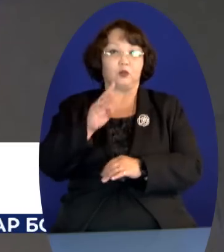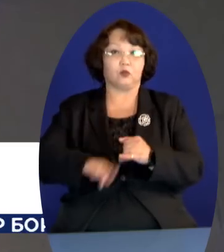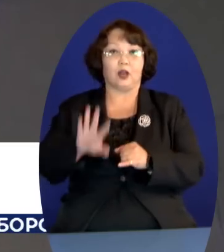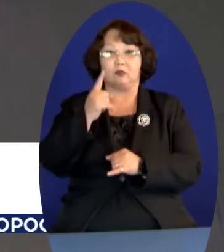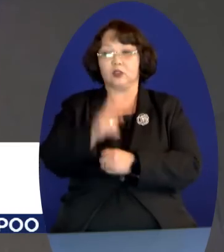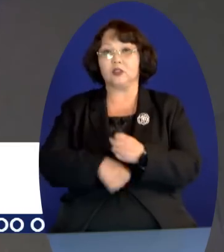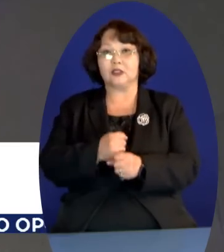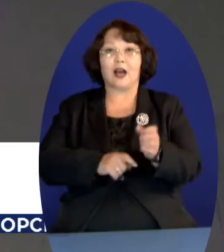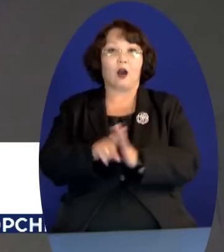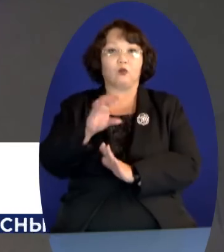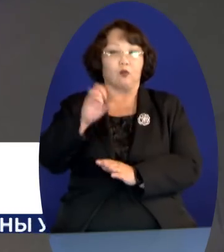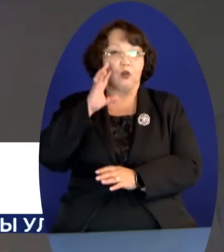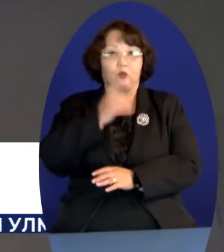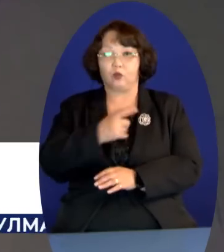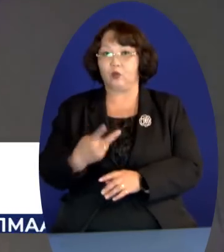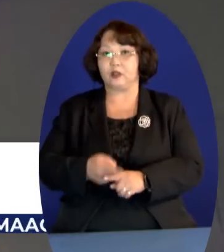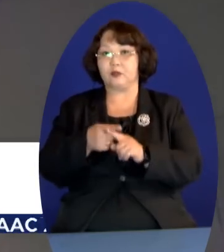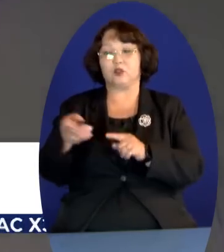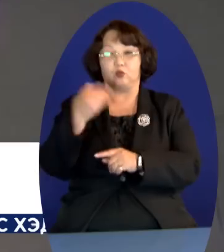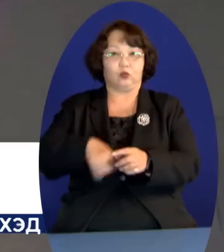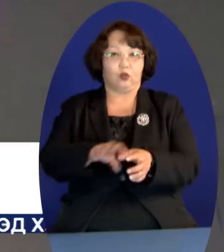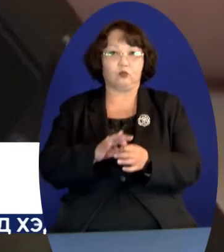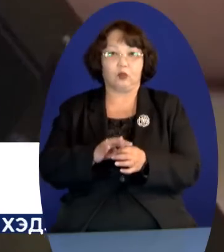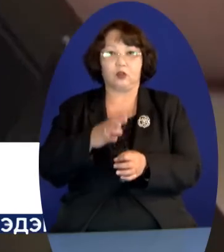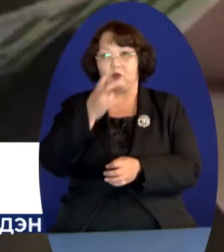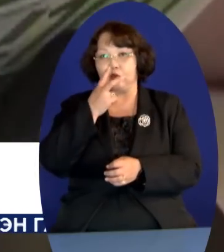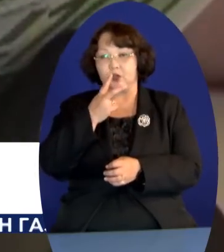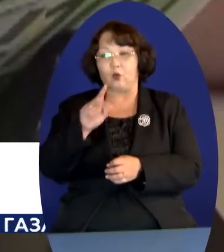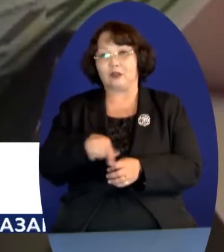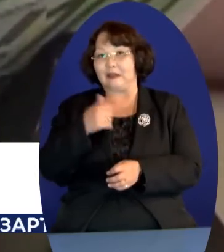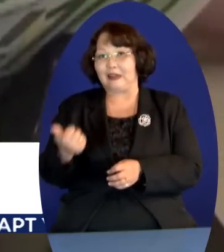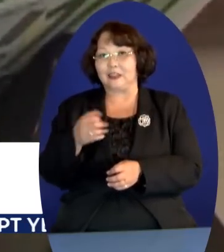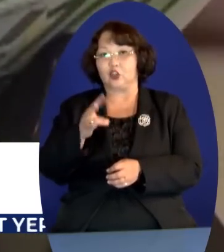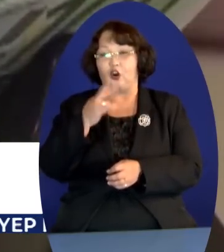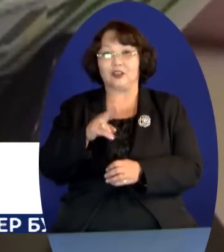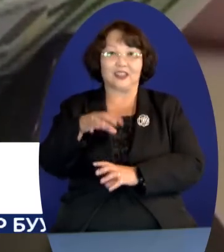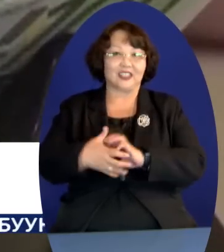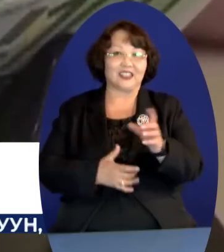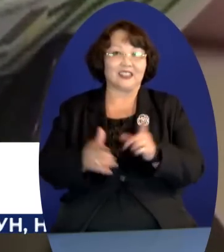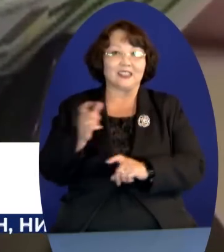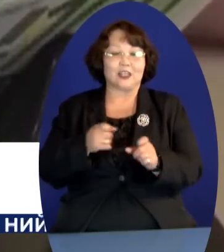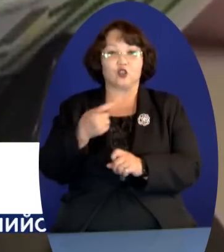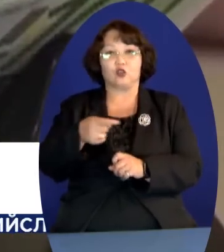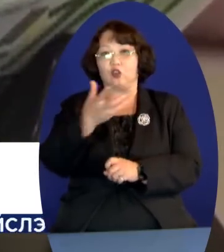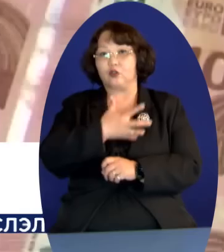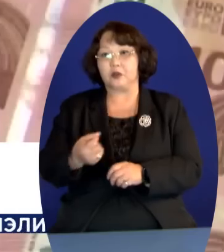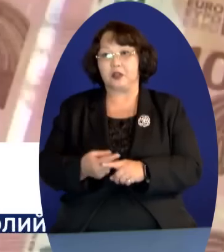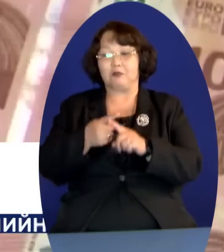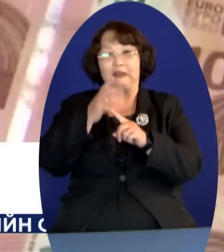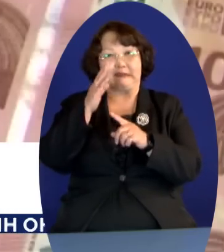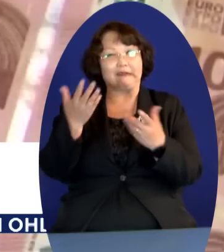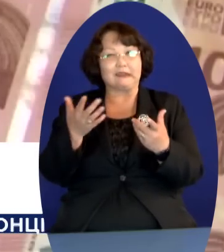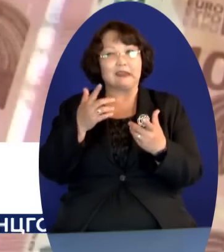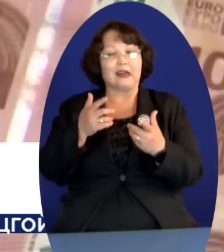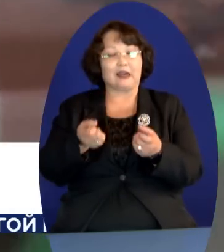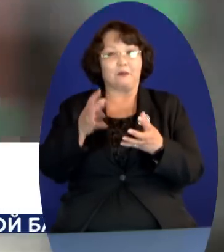жил анхудаа бодлогын хүүгээ нэмэгдүүлсэнтэй холбоотой гэж үзэж байна. Үүнээс гадна энэ онд дэлхийн эдийн засаг сүргээр нөлөөлөх нэмэлт эрсдлүүдийг тус